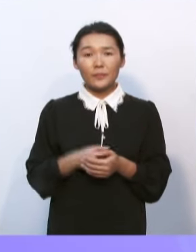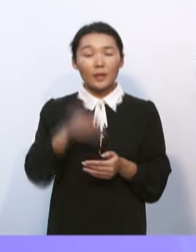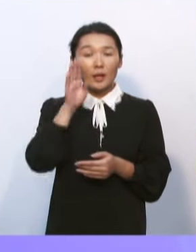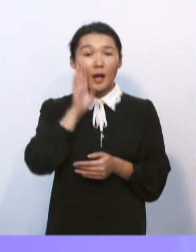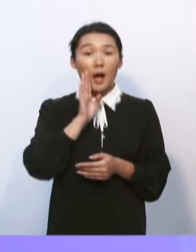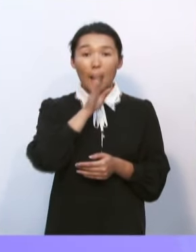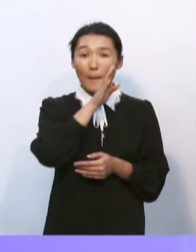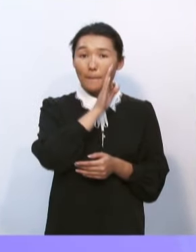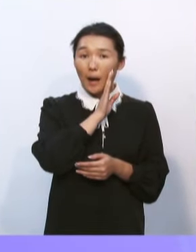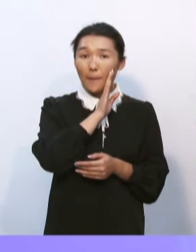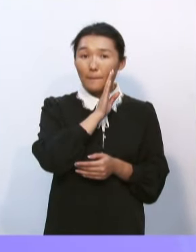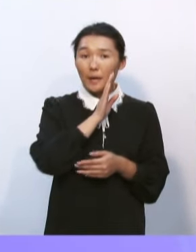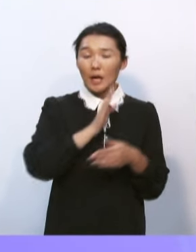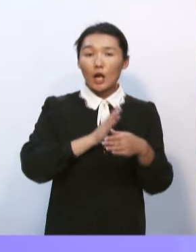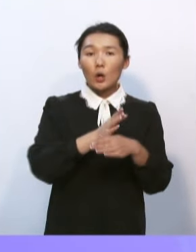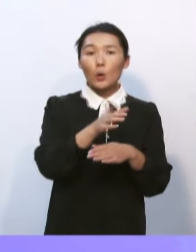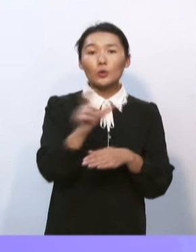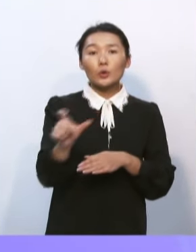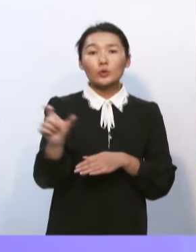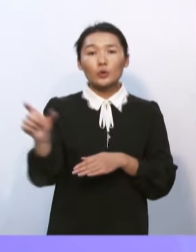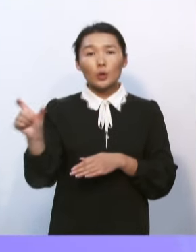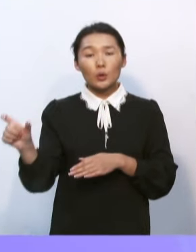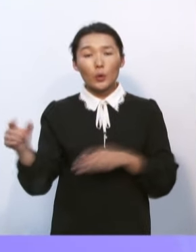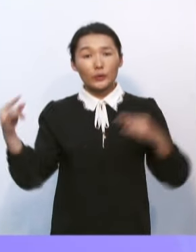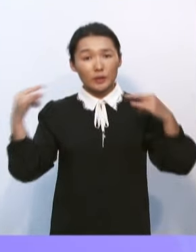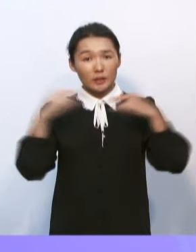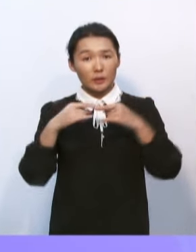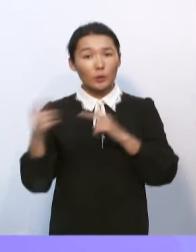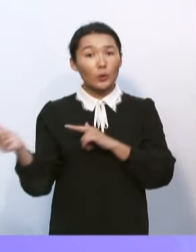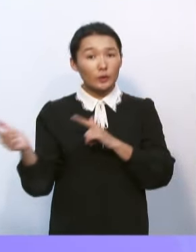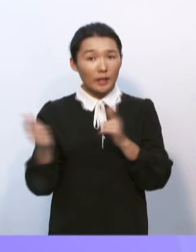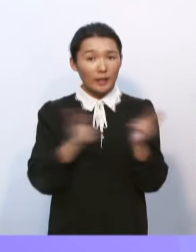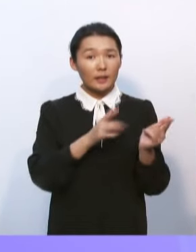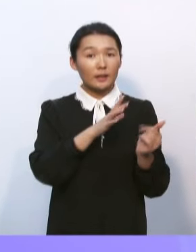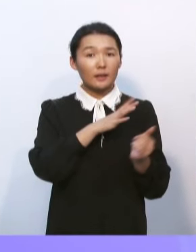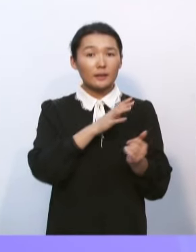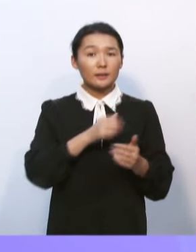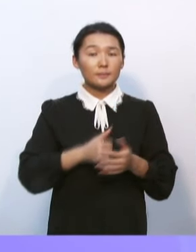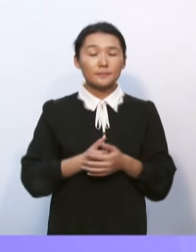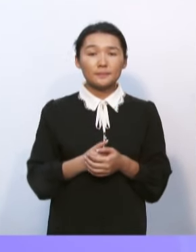Апам конокторго дастаркон даярдады.